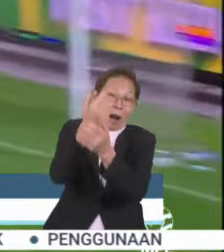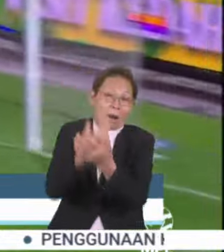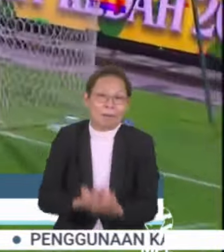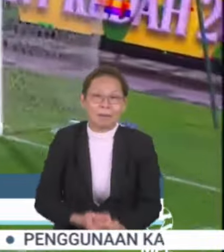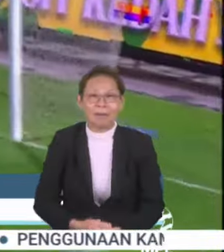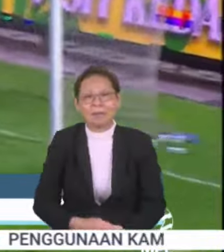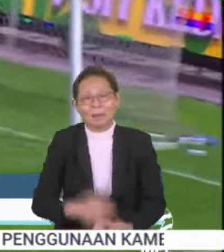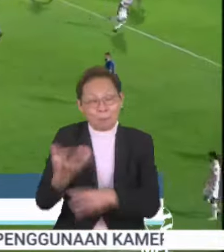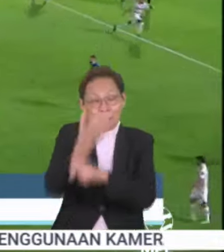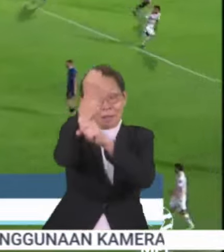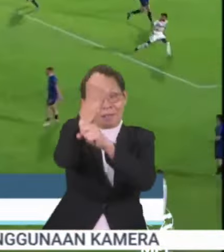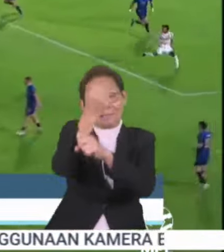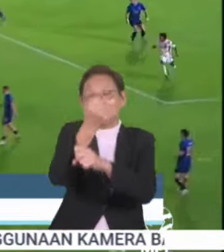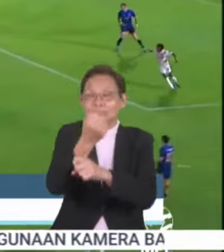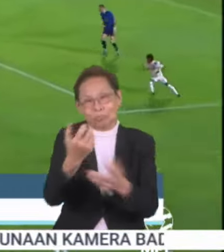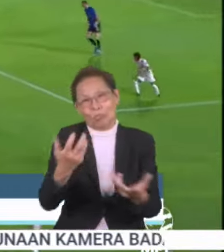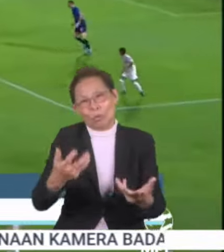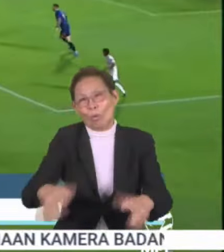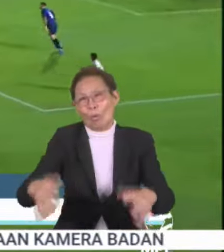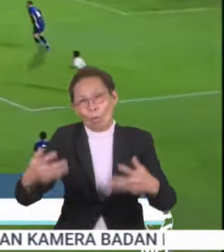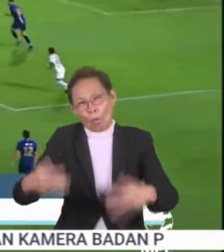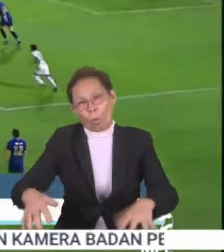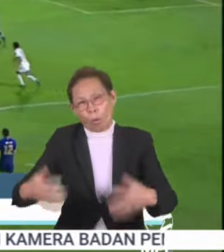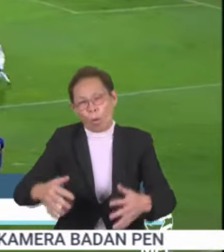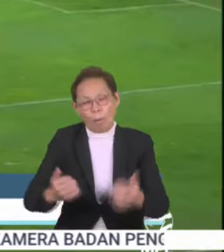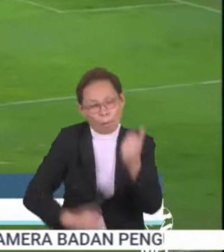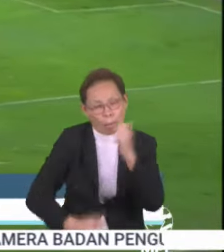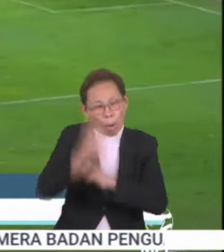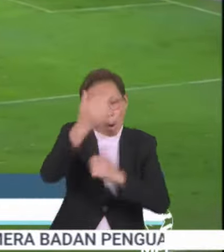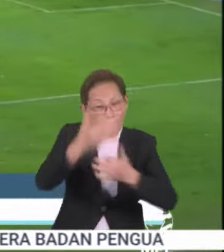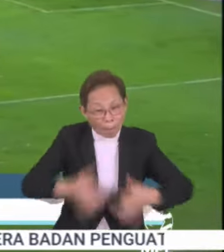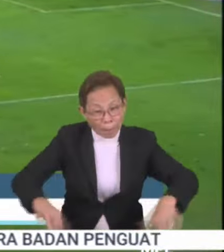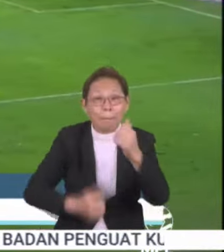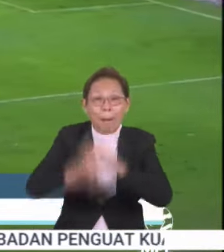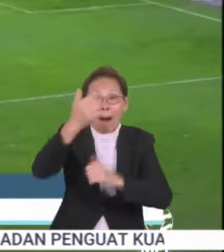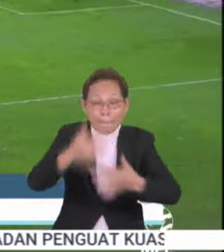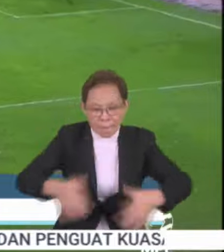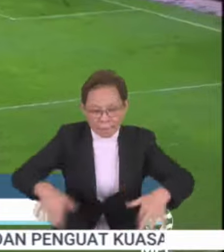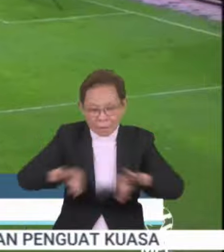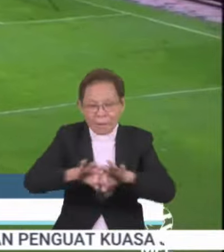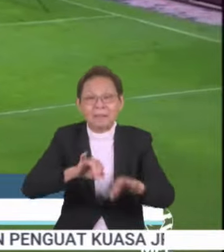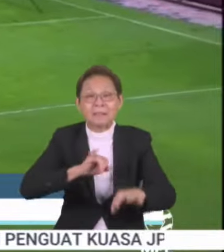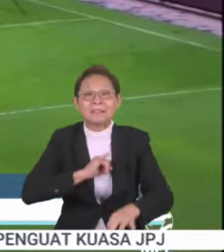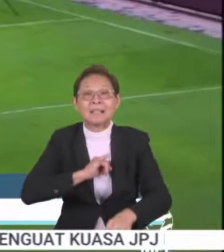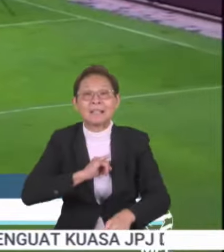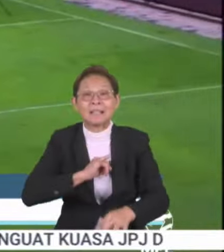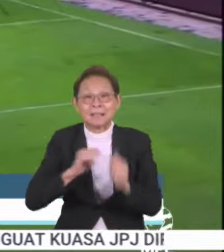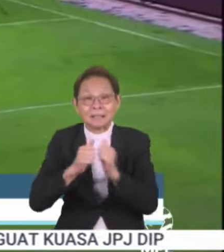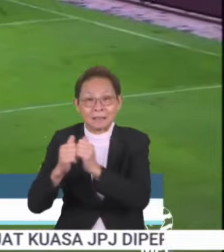yang sangat-sangat luar biasa lah. Itulah tu yang paling penting, saya masa